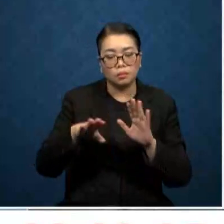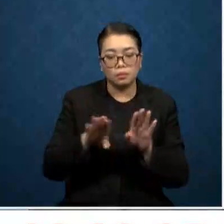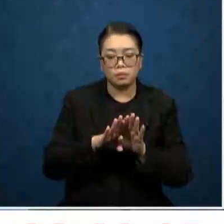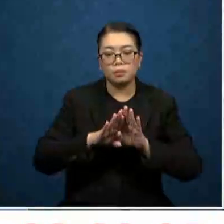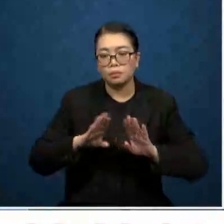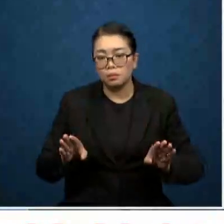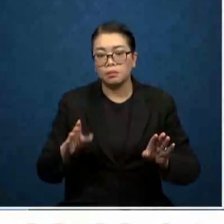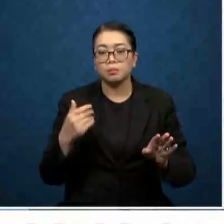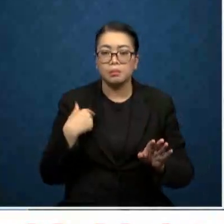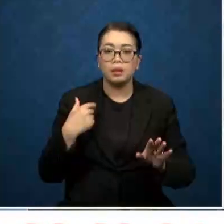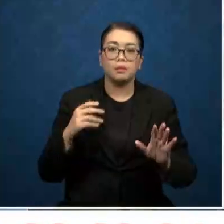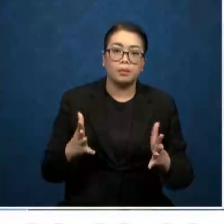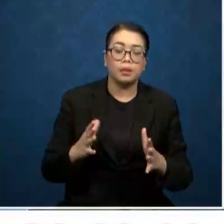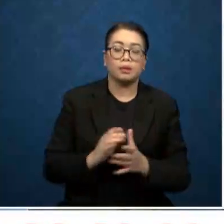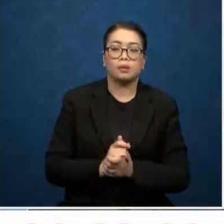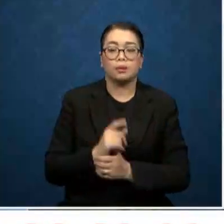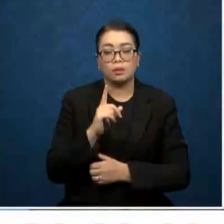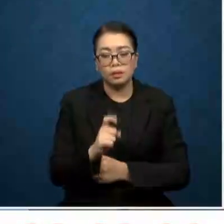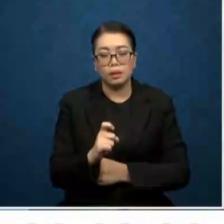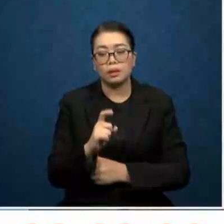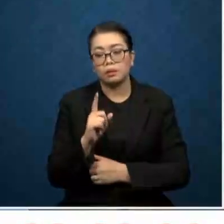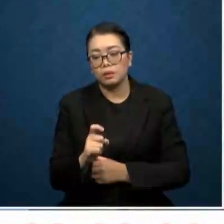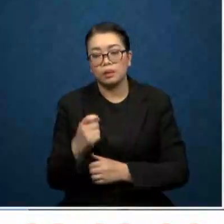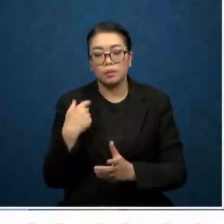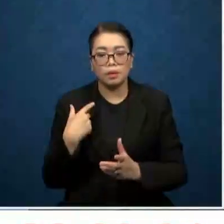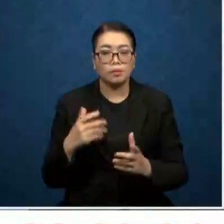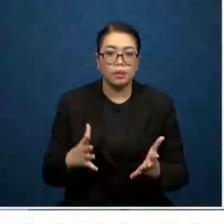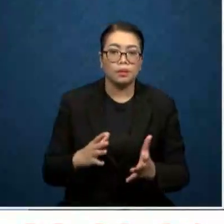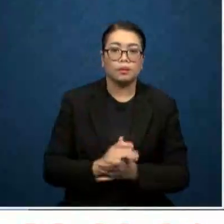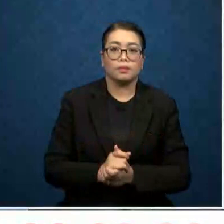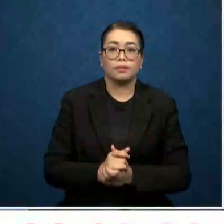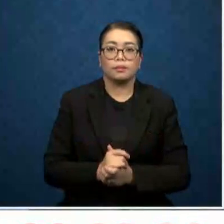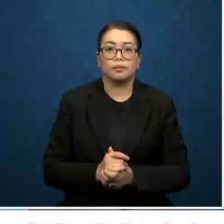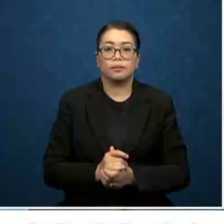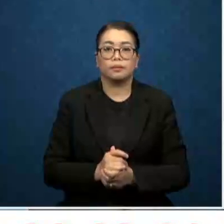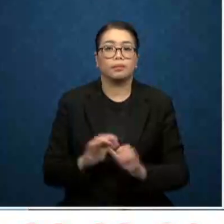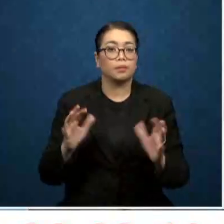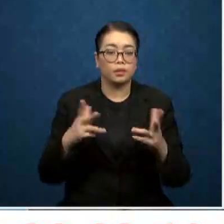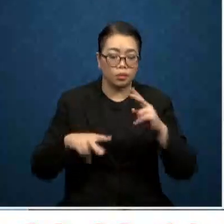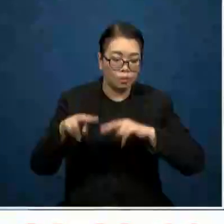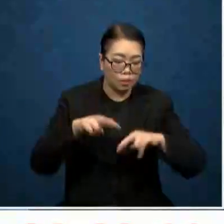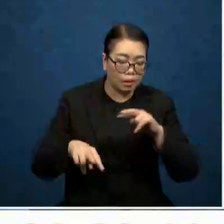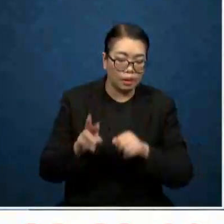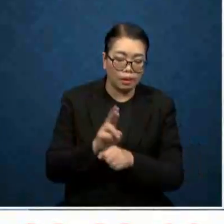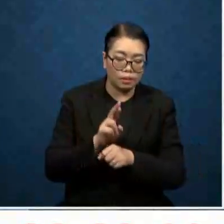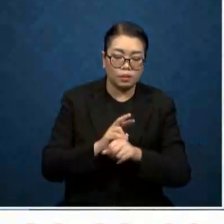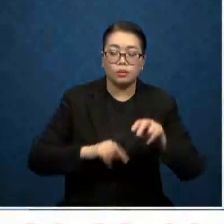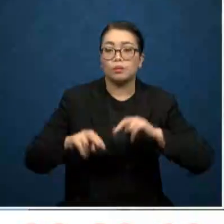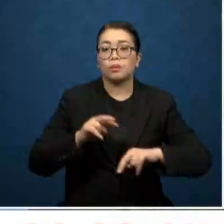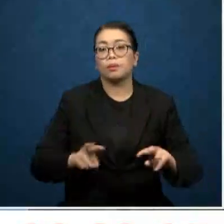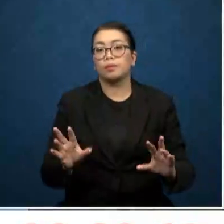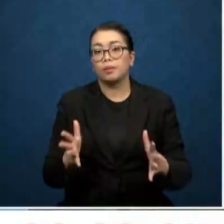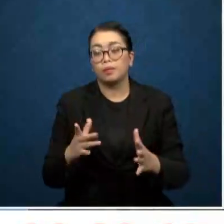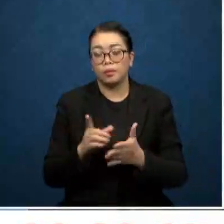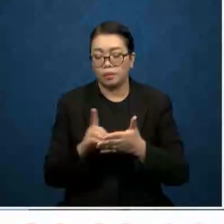มีบ้างไม่มีบ้างเสียบ้างไม่เสียบ้างไม่มีการดูแลรักษาแม้กระทั่ง